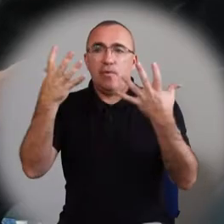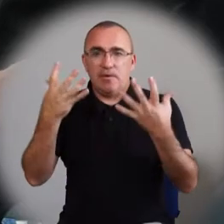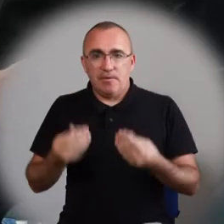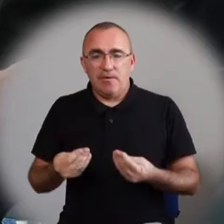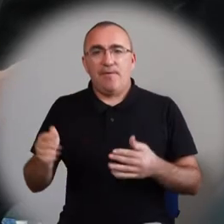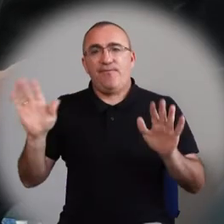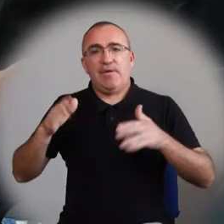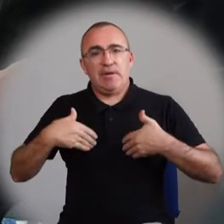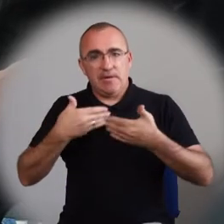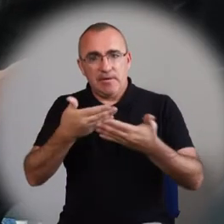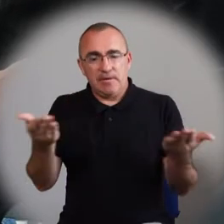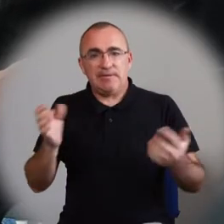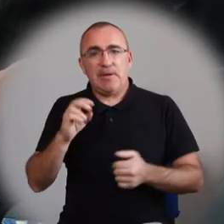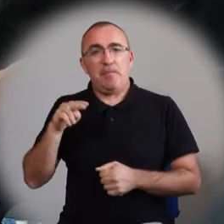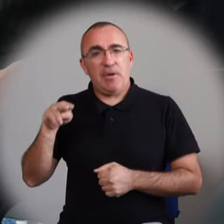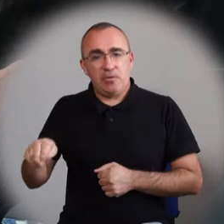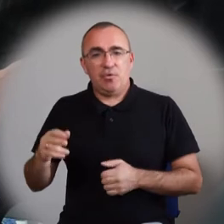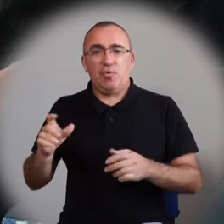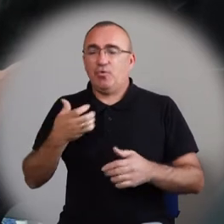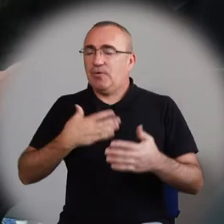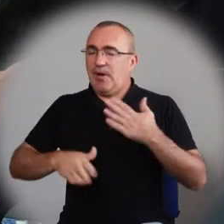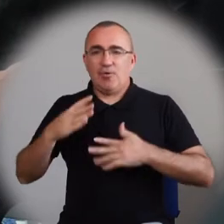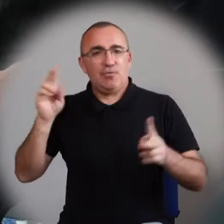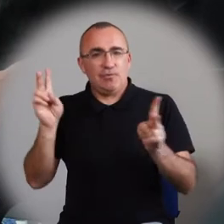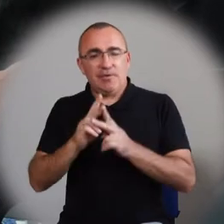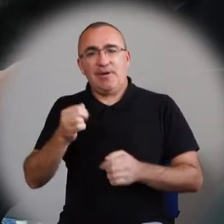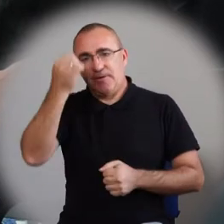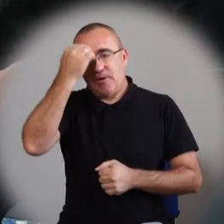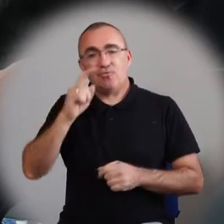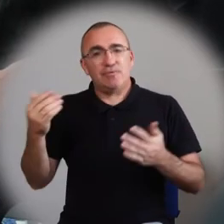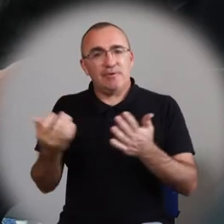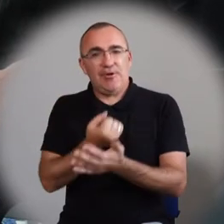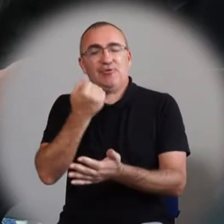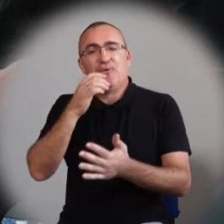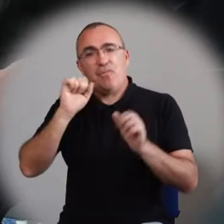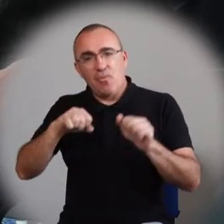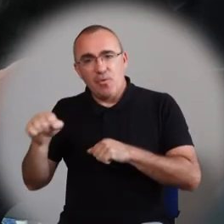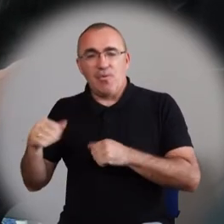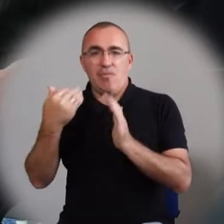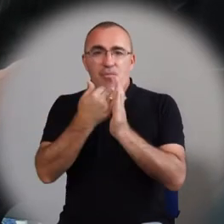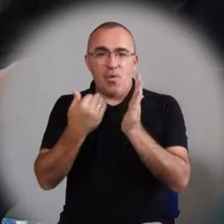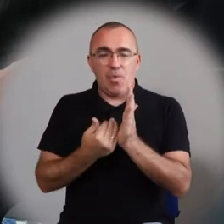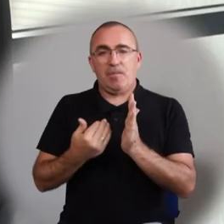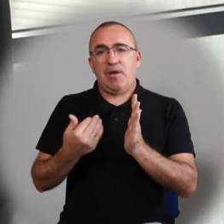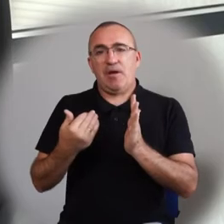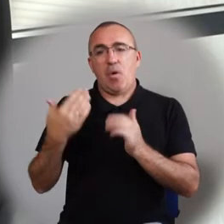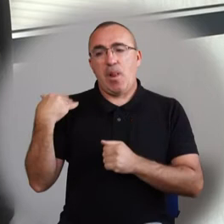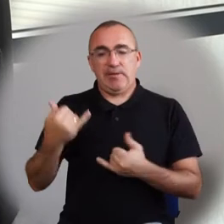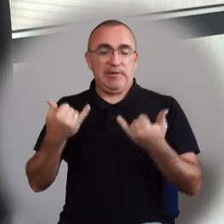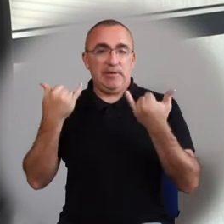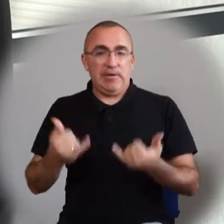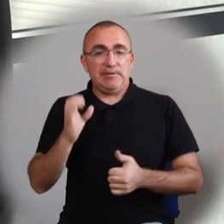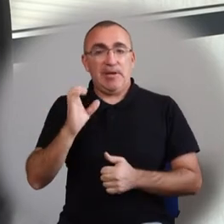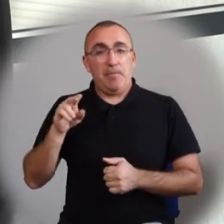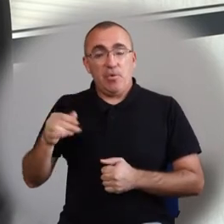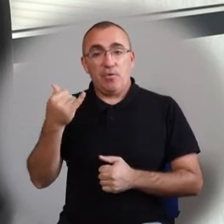Доброго дня, Ірина. Вітаю вас, Сергію Петровичу. Дуже рада зустрічі. Дякую, що знайшли можливість спілкуватися в програмі «Олександрія сьогодні». Сергій Петровичу,